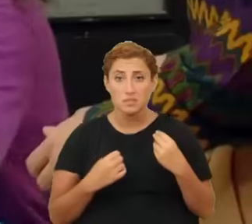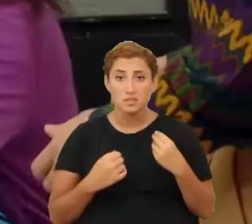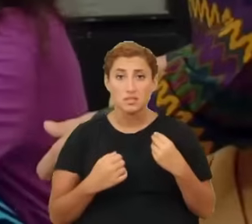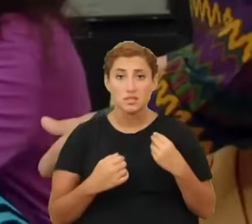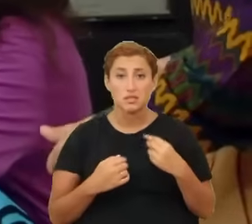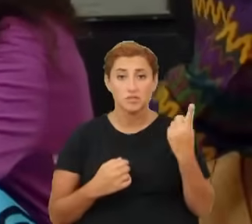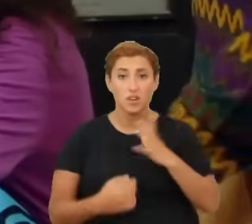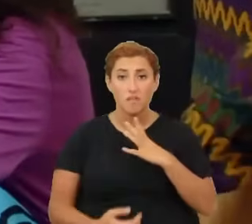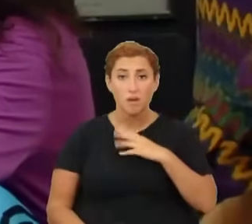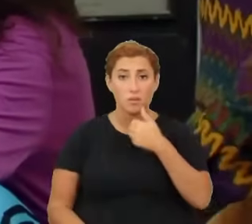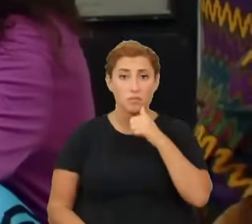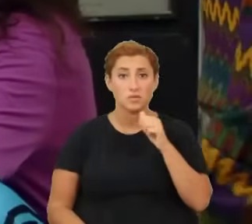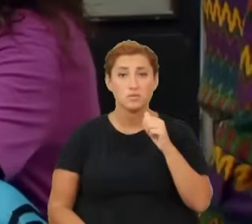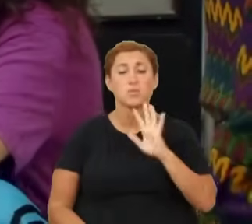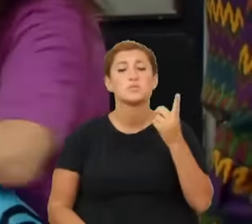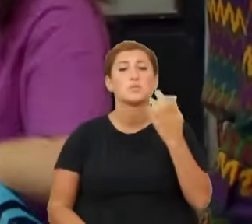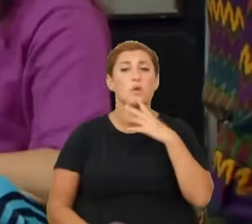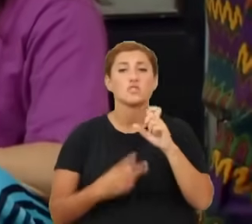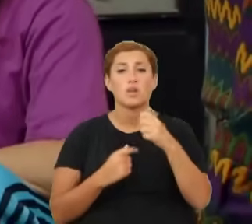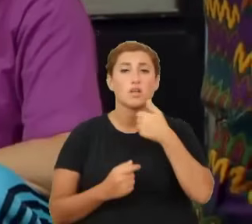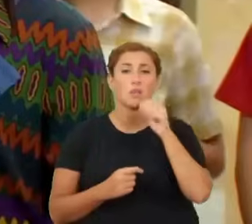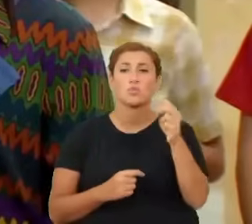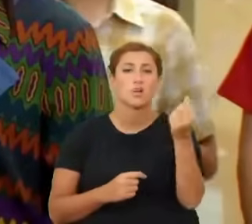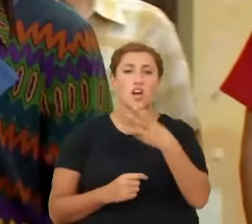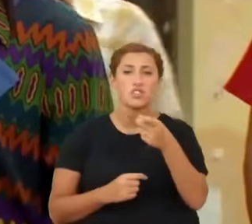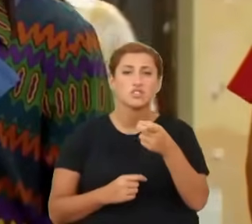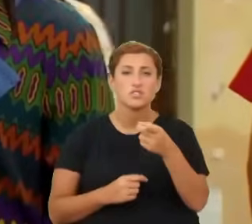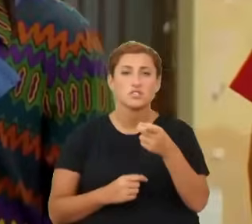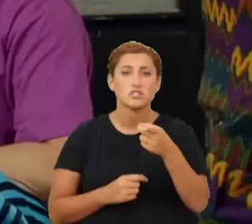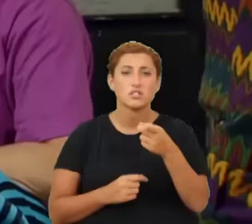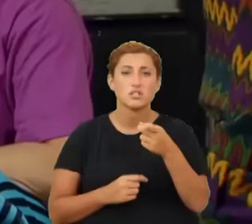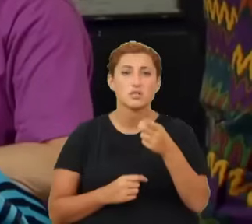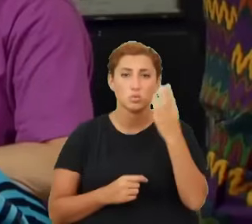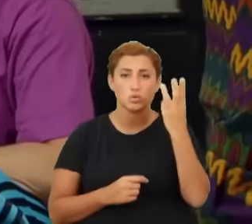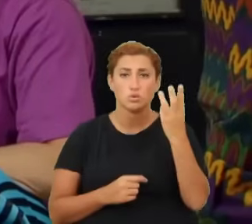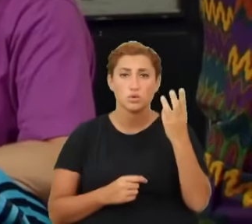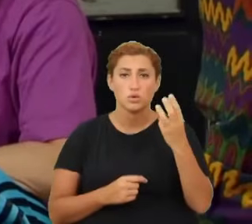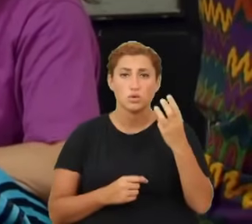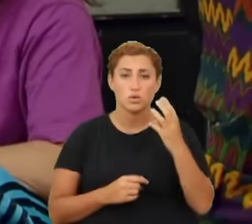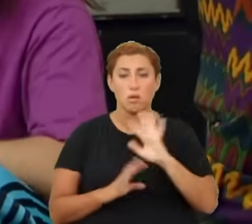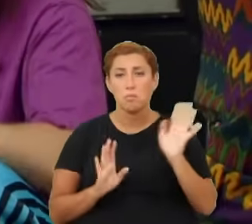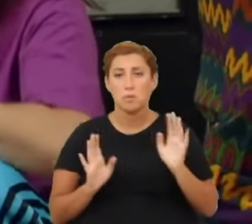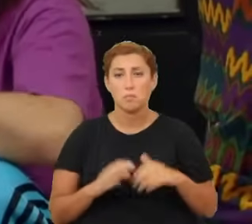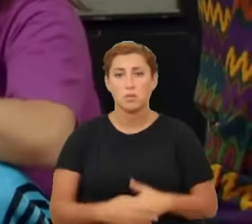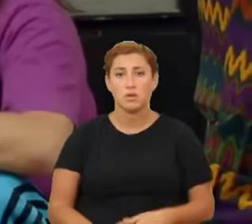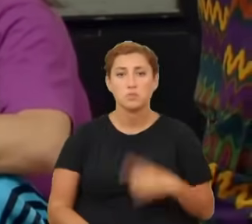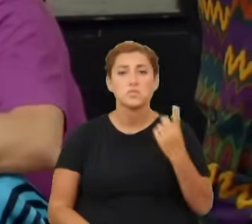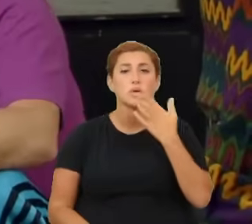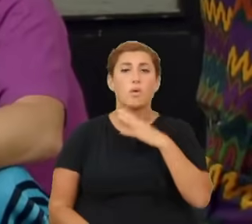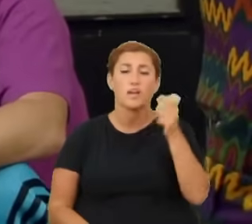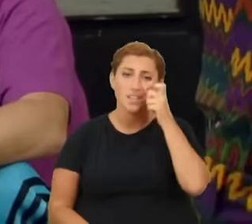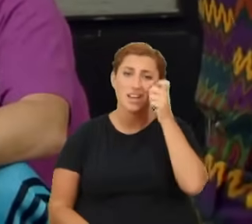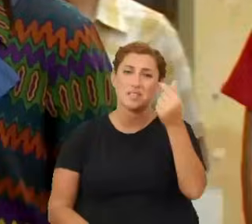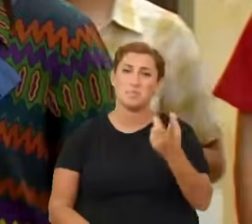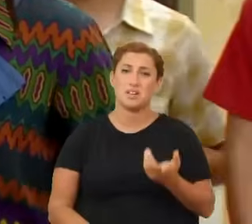Ha? Var mı Şahin abicim? Şey, Çağatay abi. Bu kaç? 3. İyi, tamam. Bir şeyin yok.